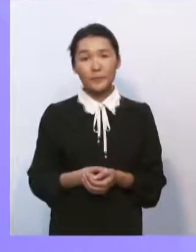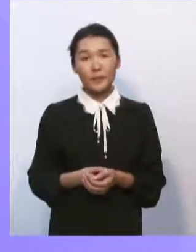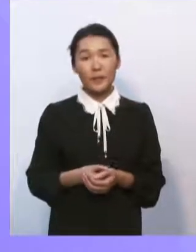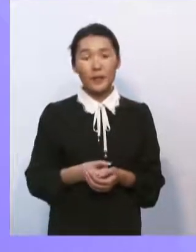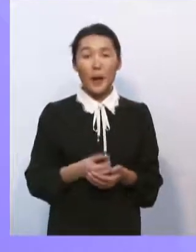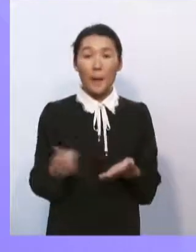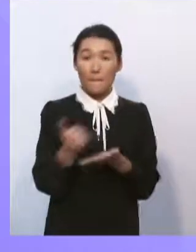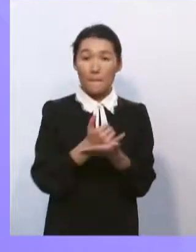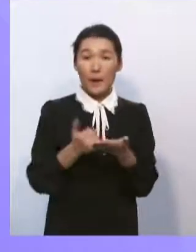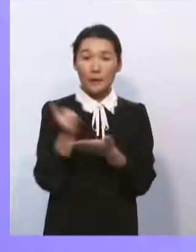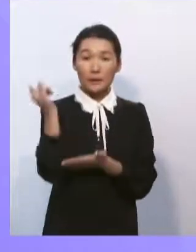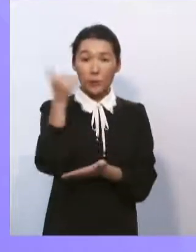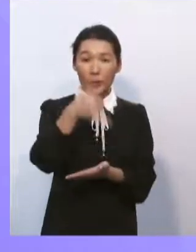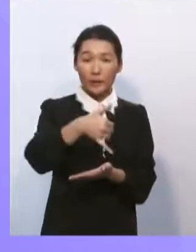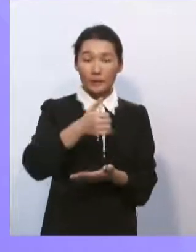Майды куят.